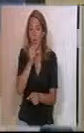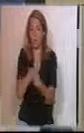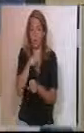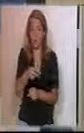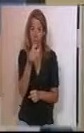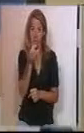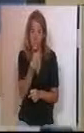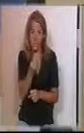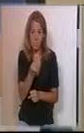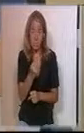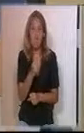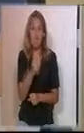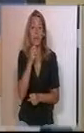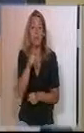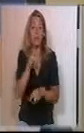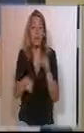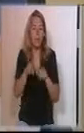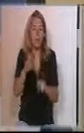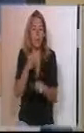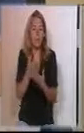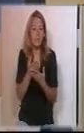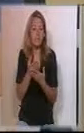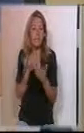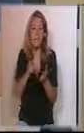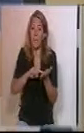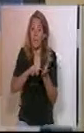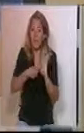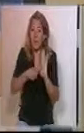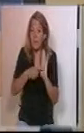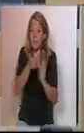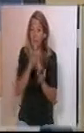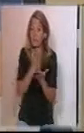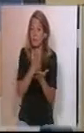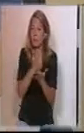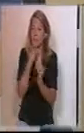u Srbiji i to je na neki način slaba tačka, ali to će biti odrađeno našim zakonom.